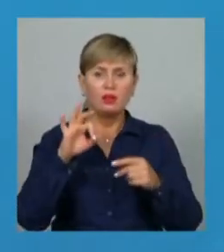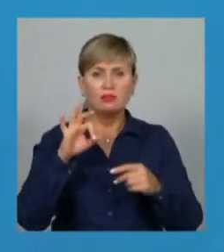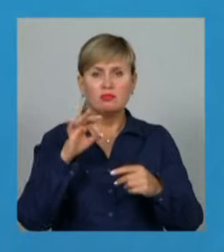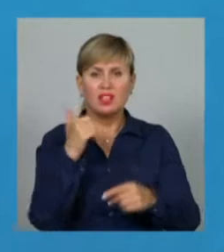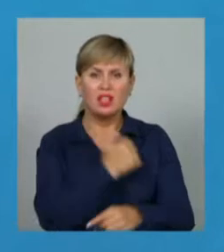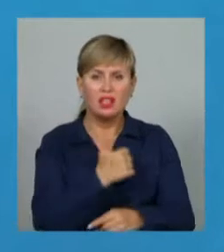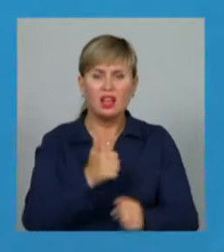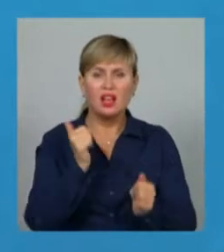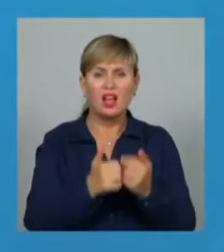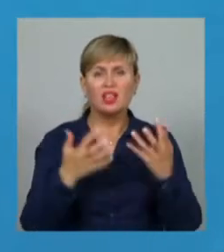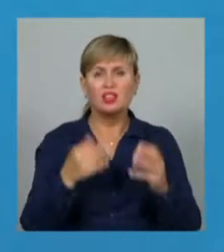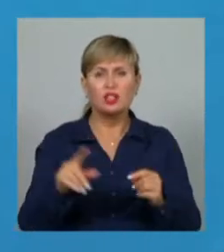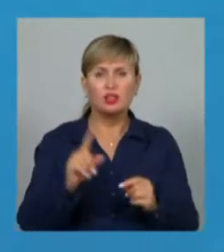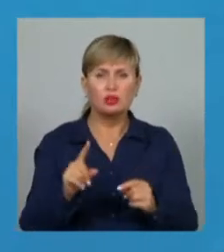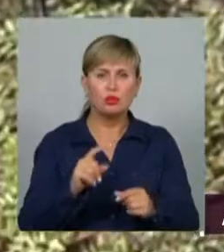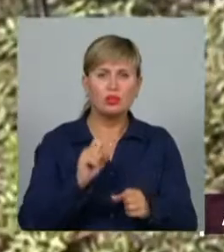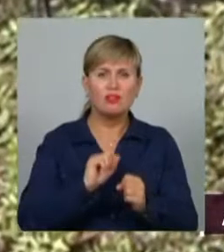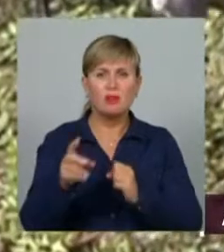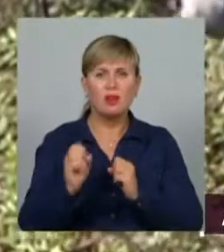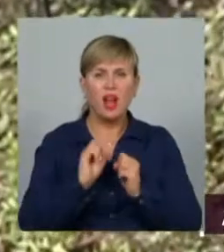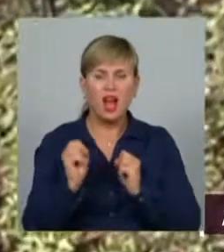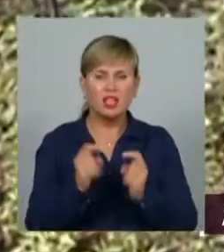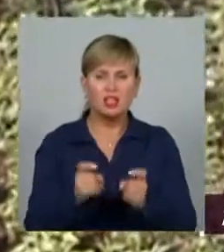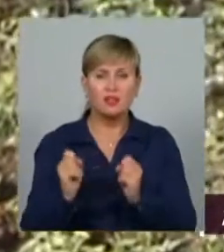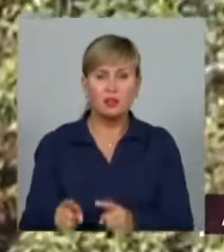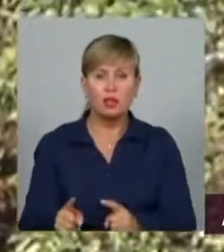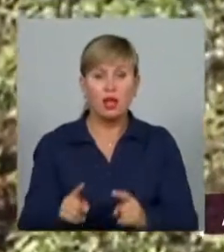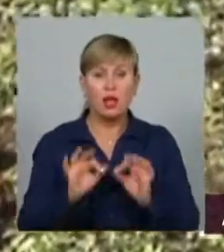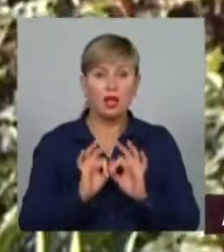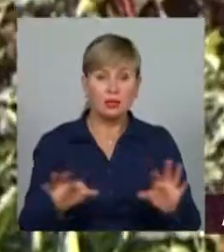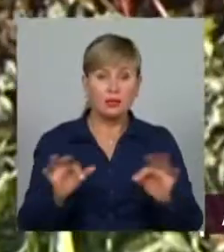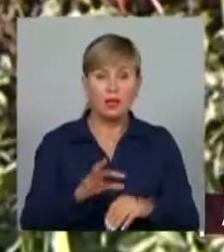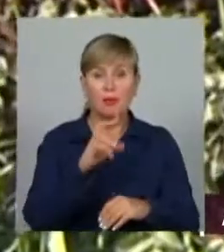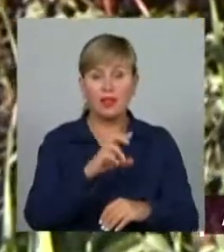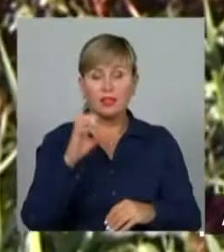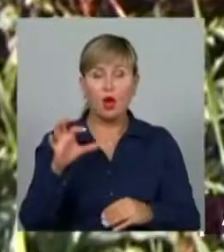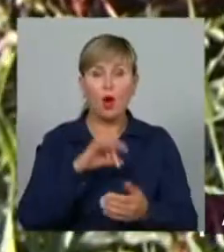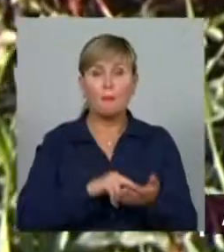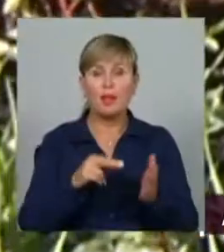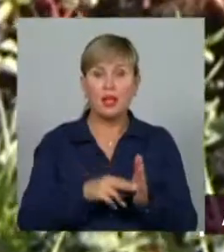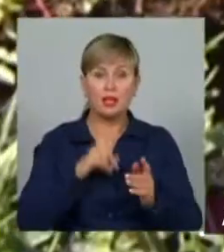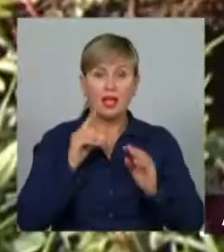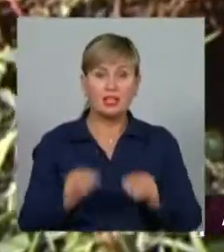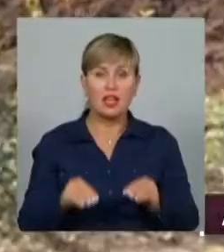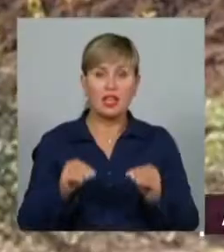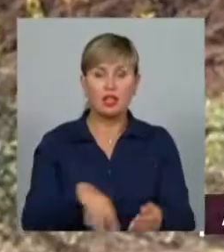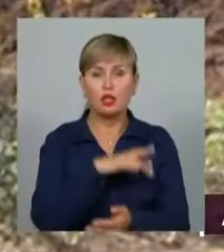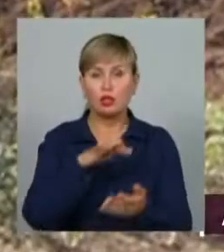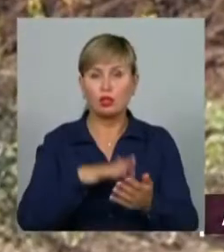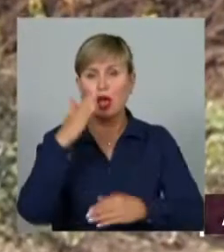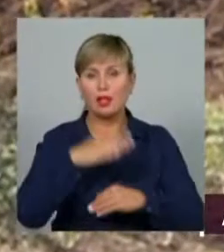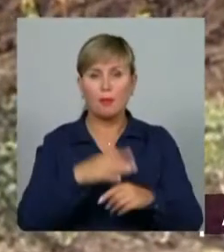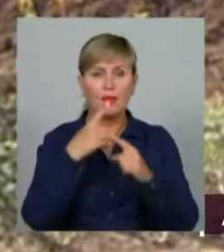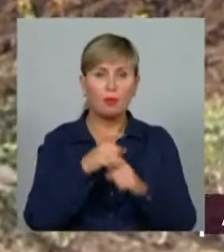там каждый день что-то выбрасывают. Рассказал Бакыджан Сагентаев и о планах по озеленению города. Аким напомнил, что